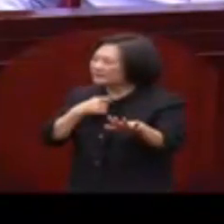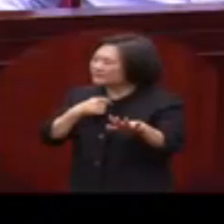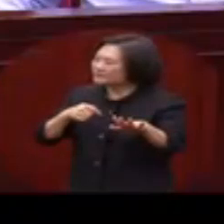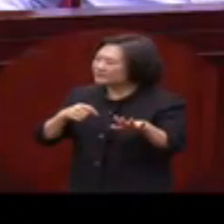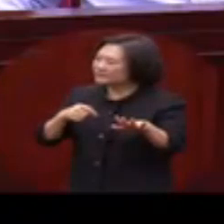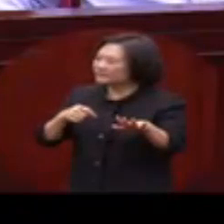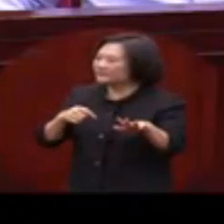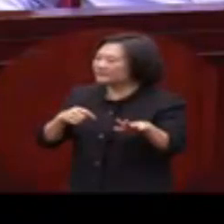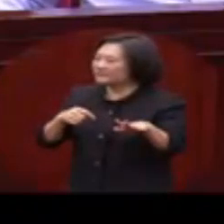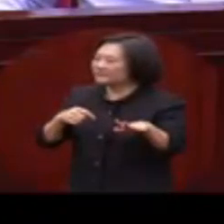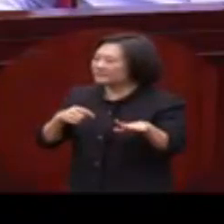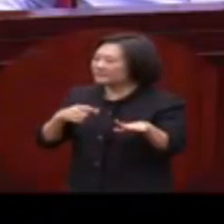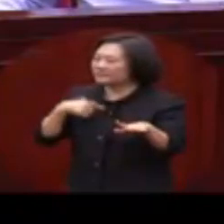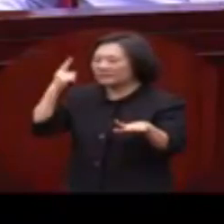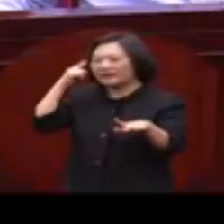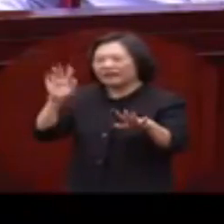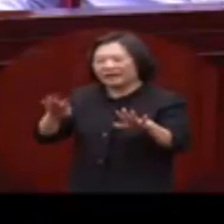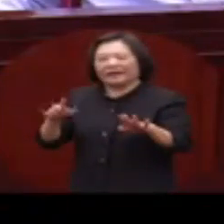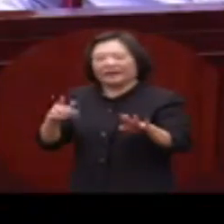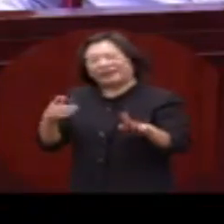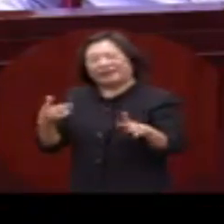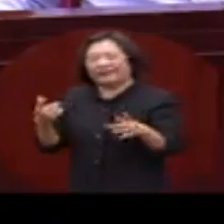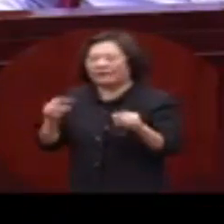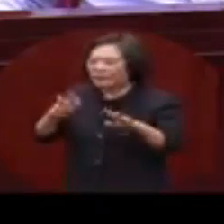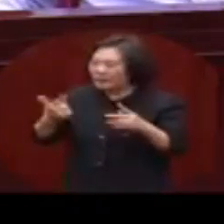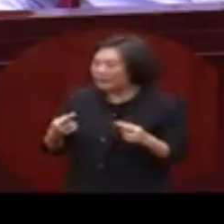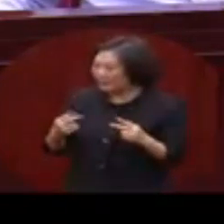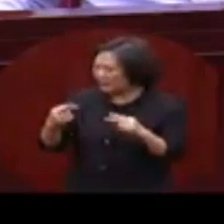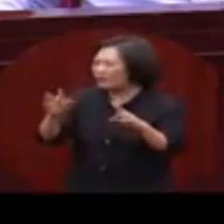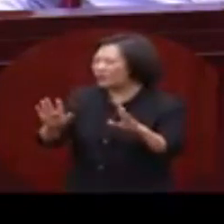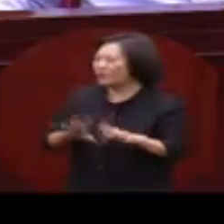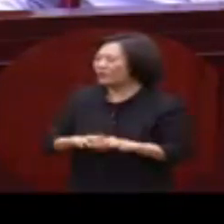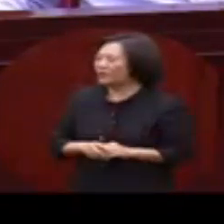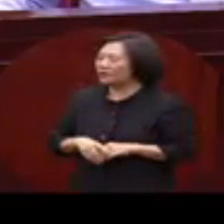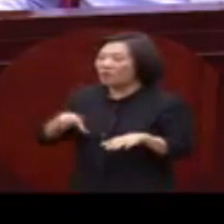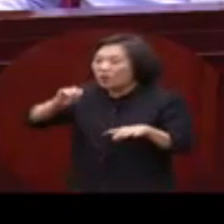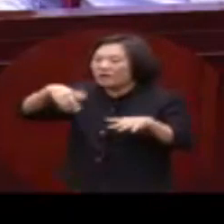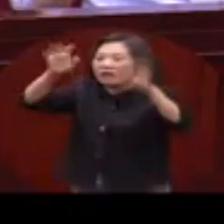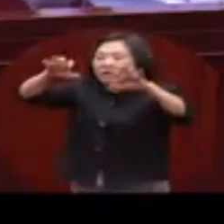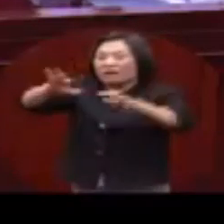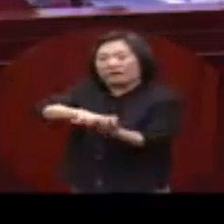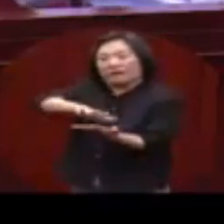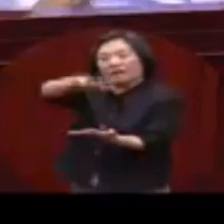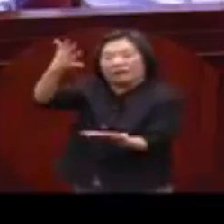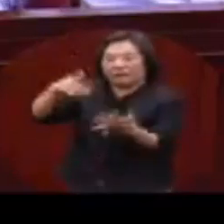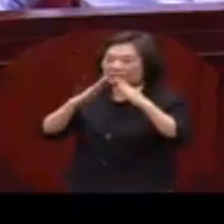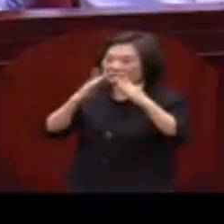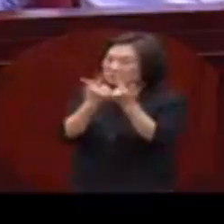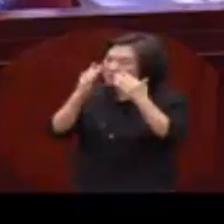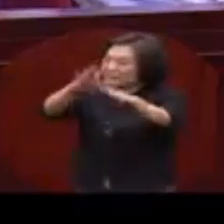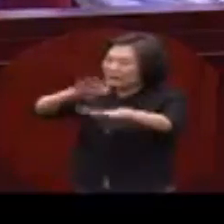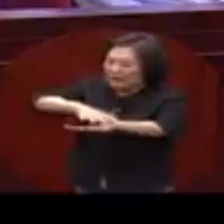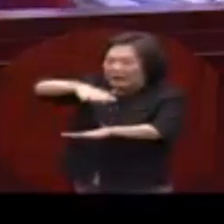想是不会有天灾，还是会有，只是我慢慢的概念要改变，你知道，就是说万一水灾来的时候，这个城市会承受得